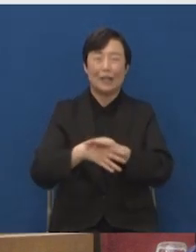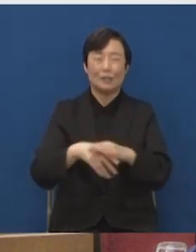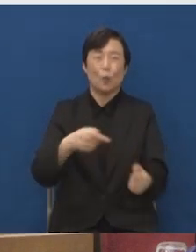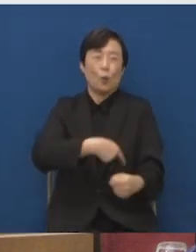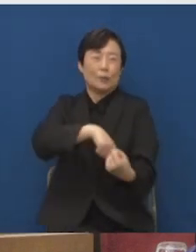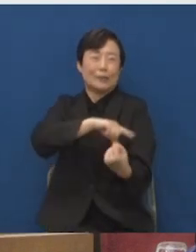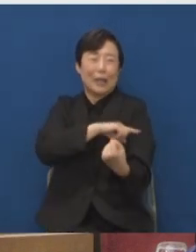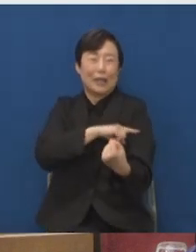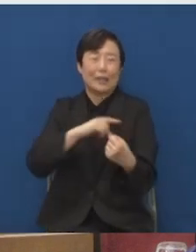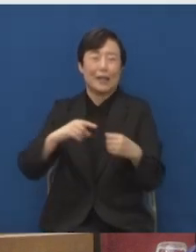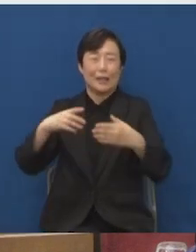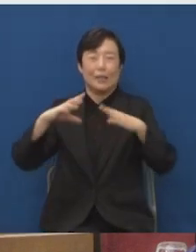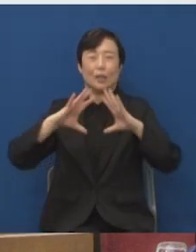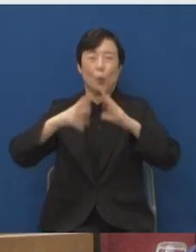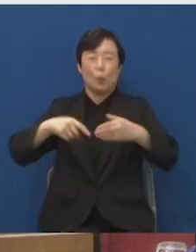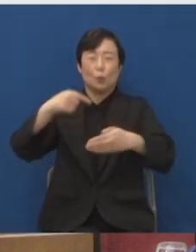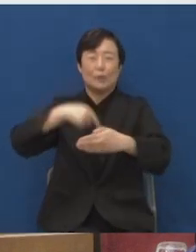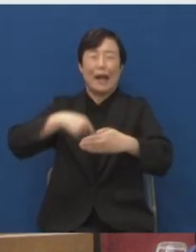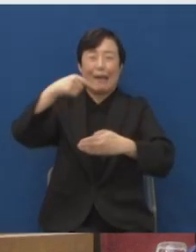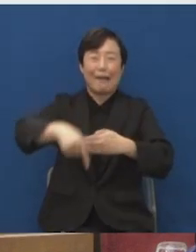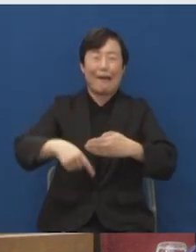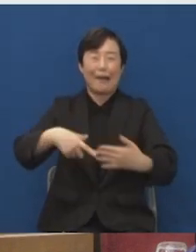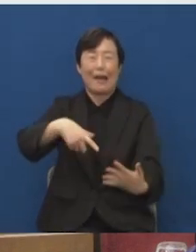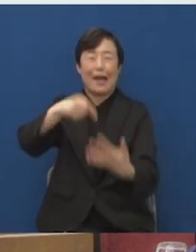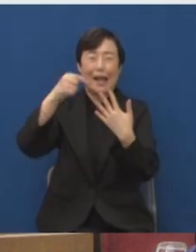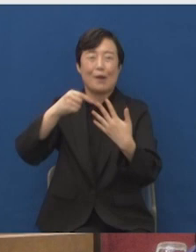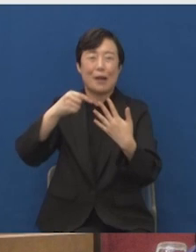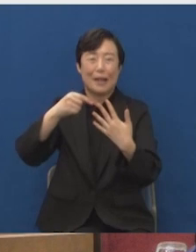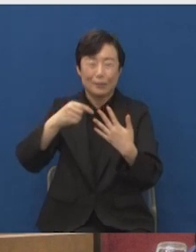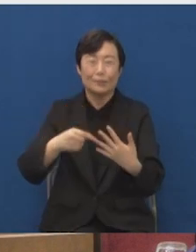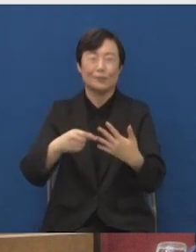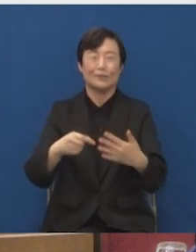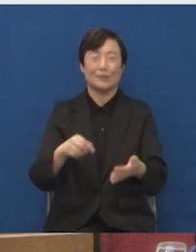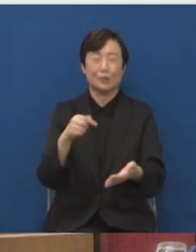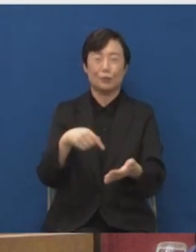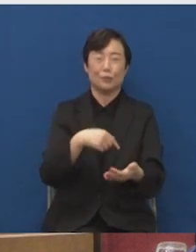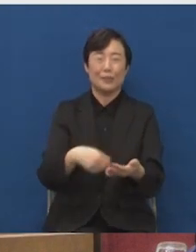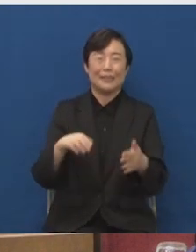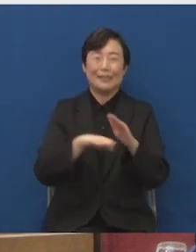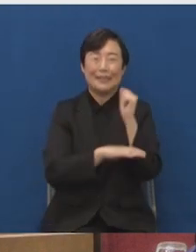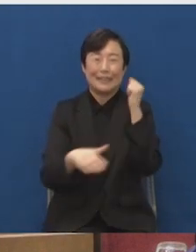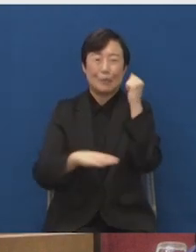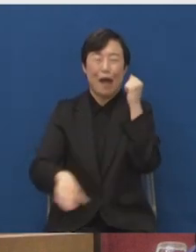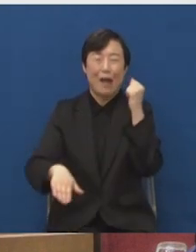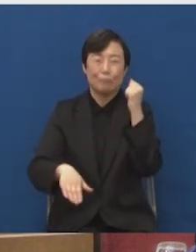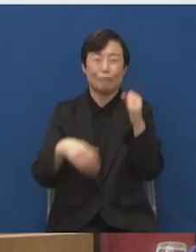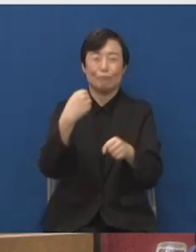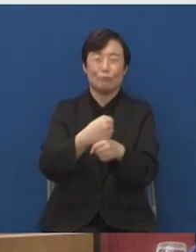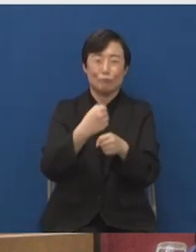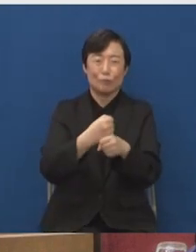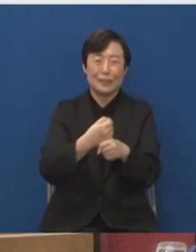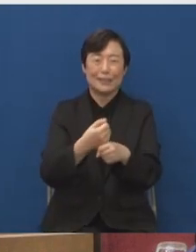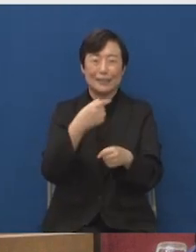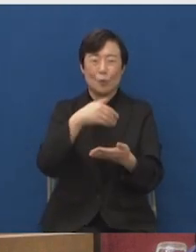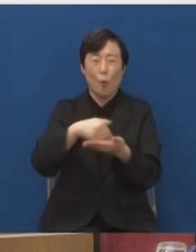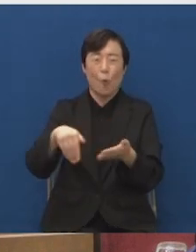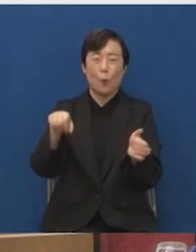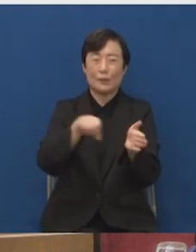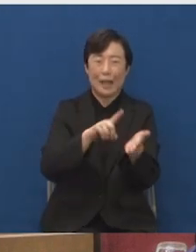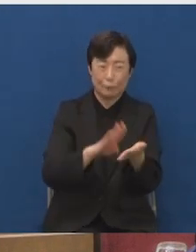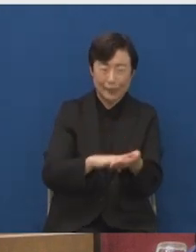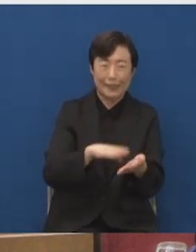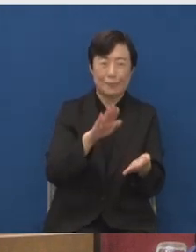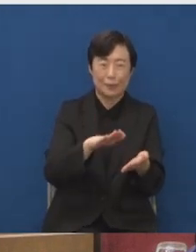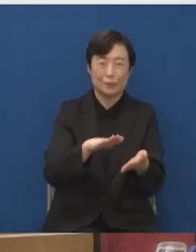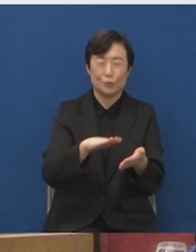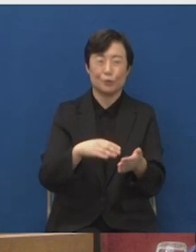町の実現に向けた基盤づくりに向けた予算を計上しております。世界の多彩なクリエイティブ人材を京都に